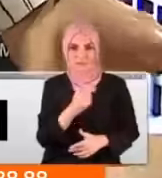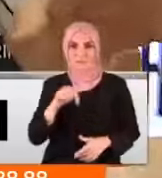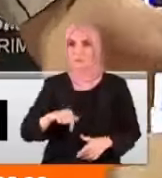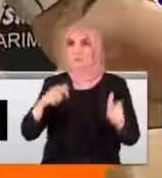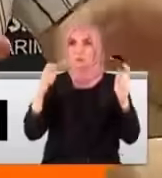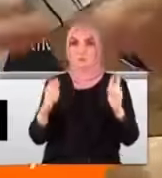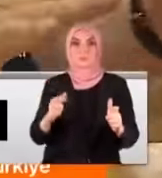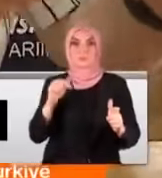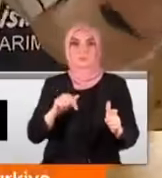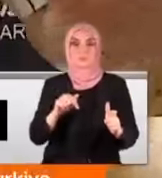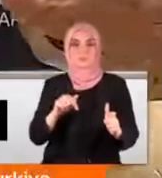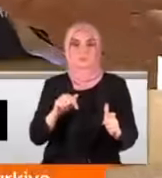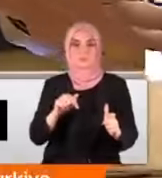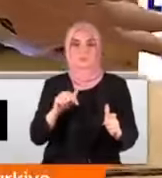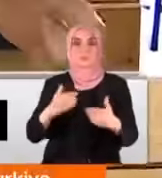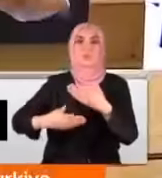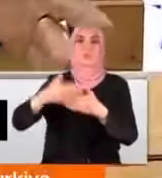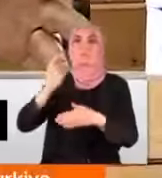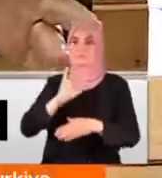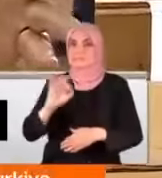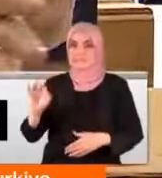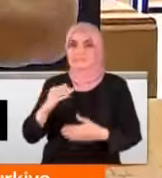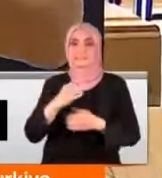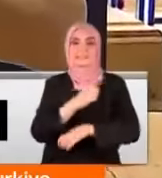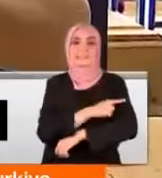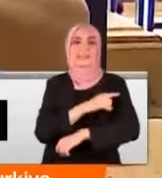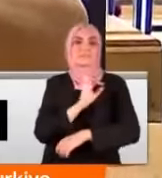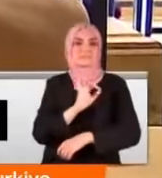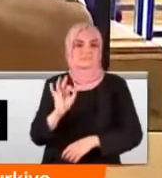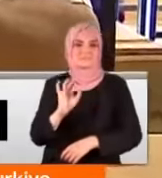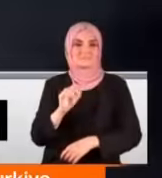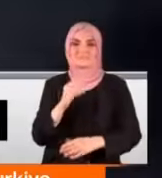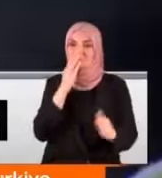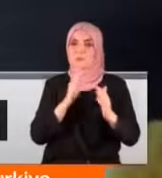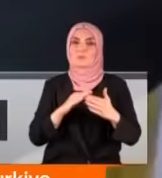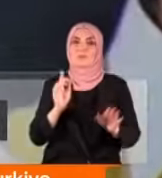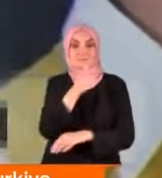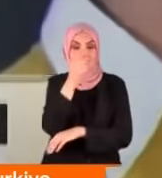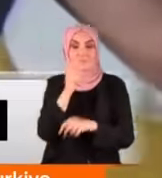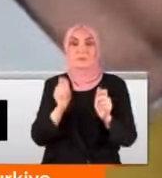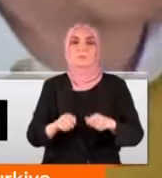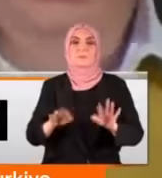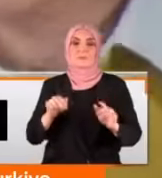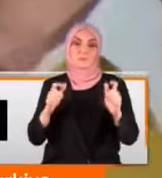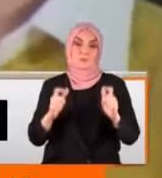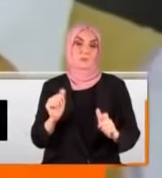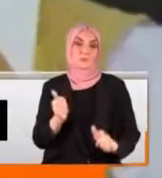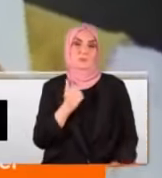bu o duvarsız, bu sınıfsız olmaz, çekilmez.